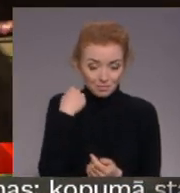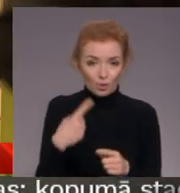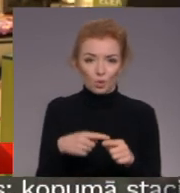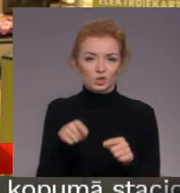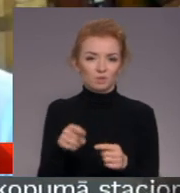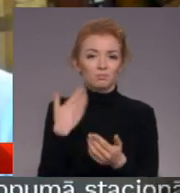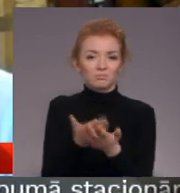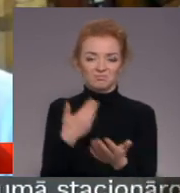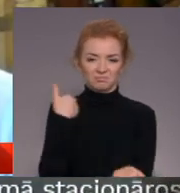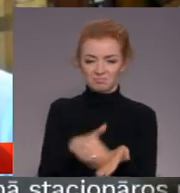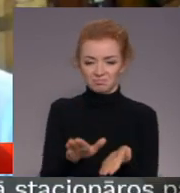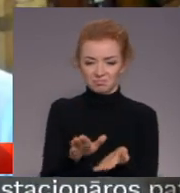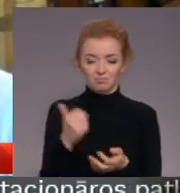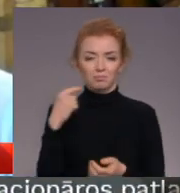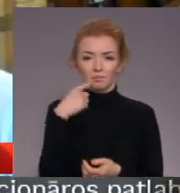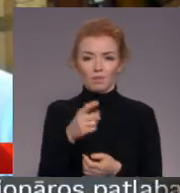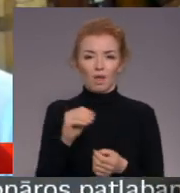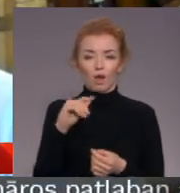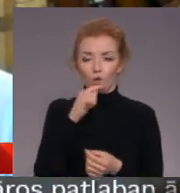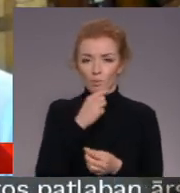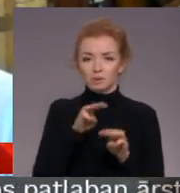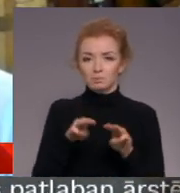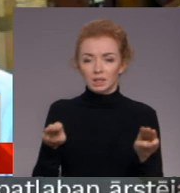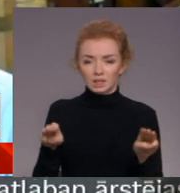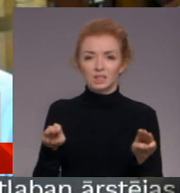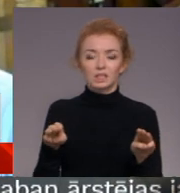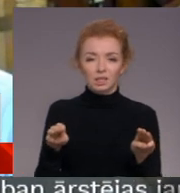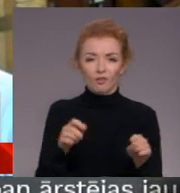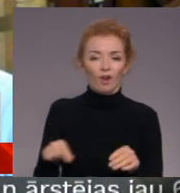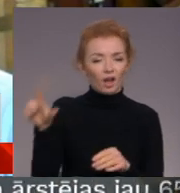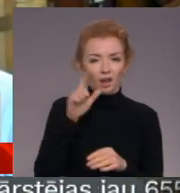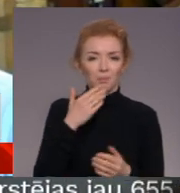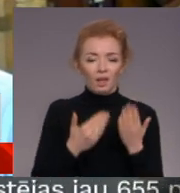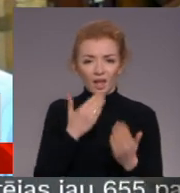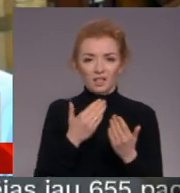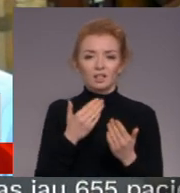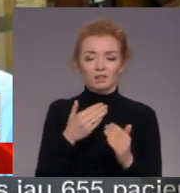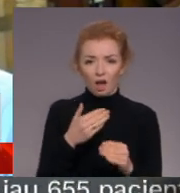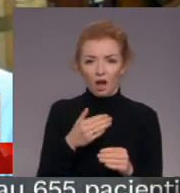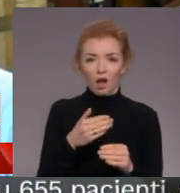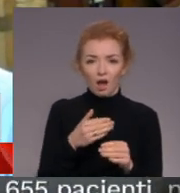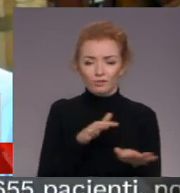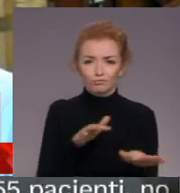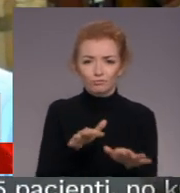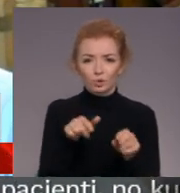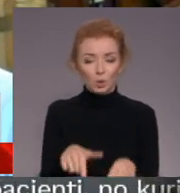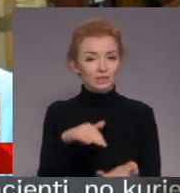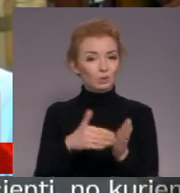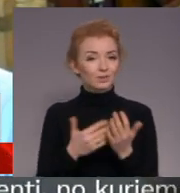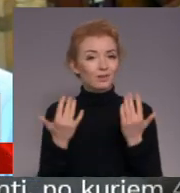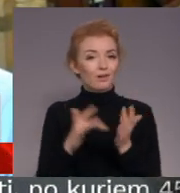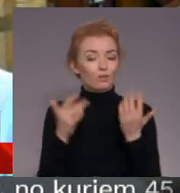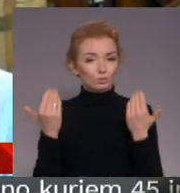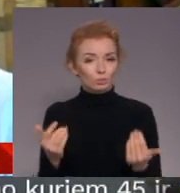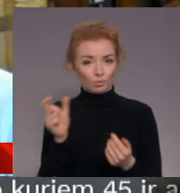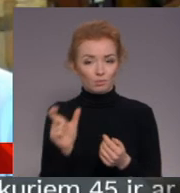tika noraidīts. Tas, ko ekonomikas ministrija dara, mēs vairāk mēģinām reaģēt uz to situāciju, kāda ir šobrīd, nu, tas,